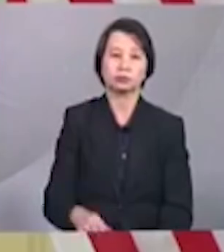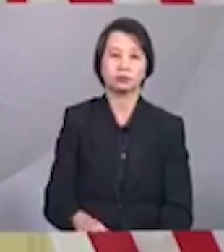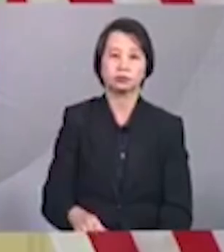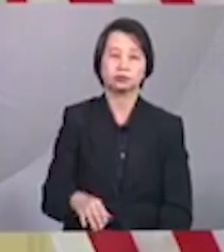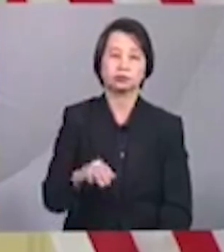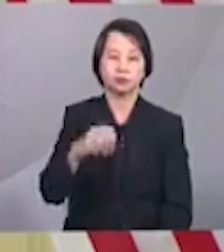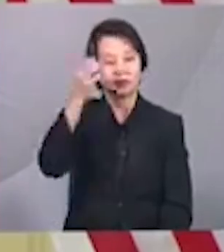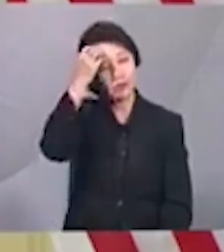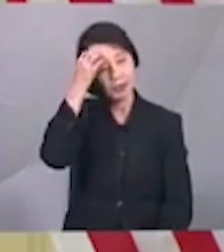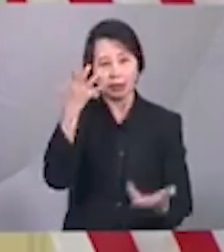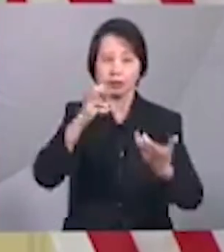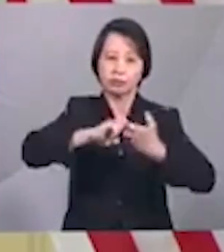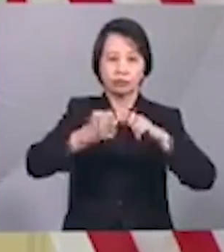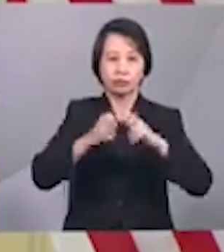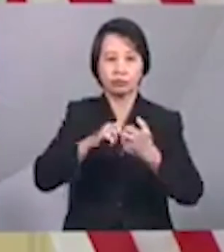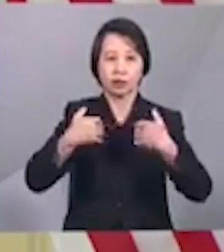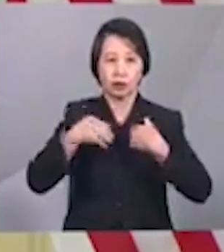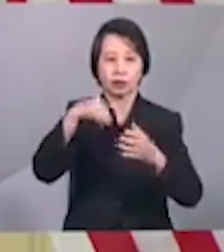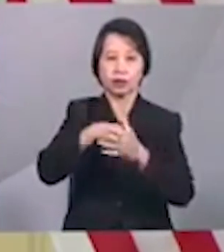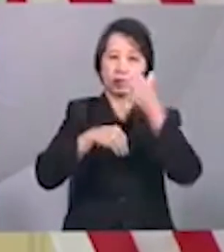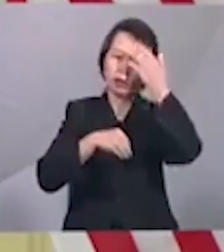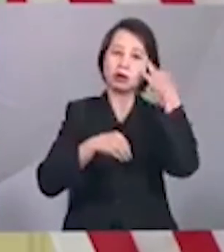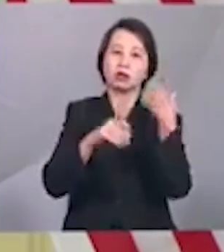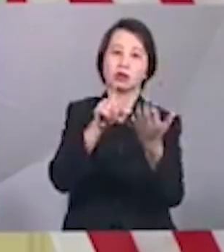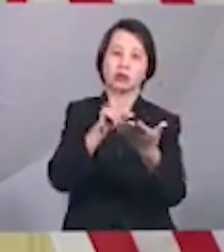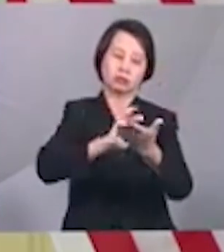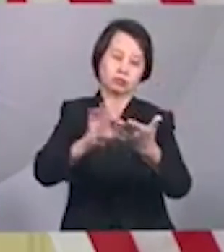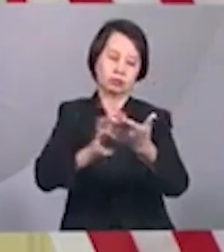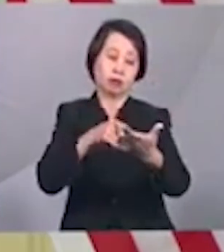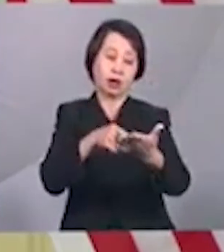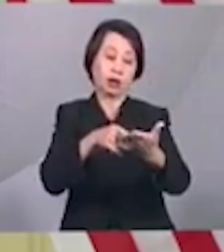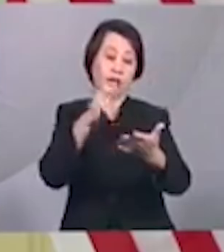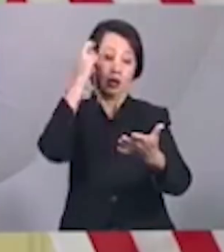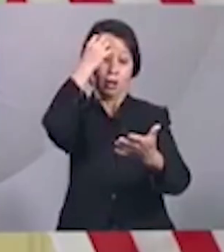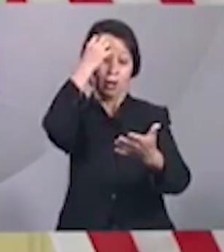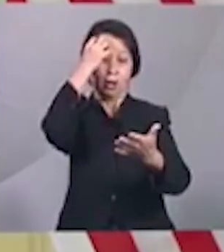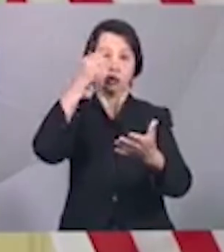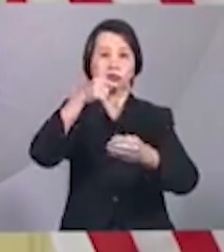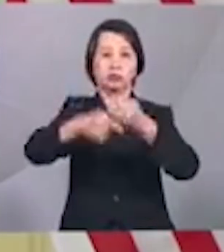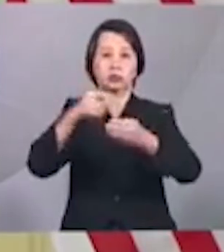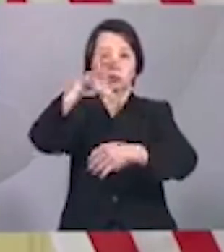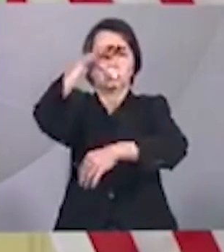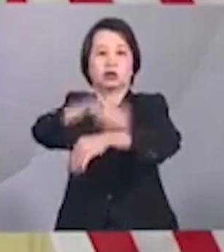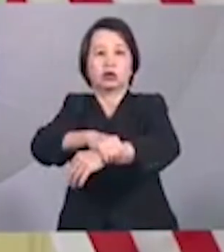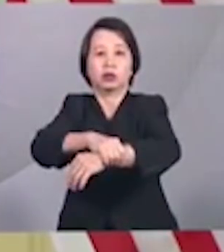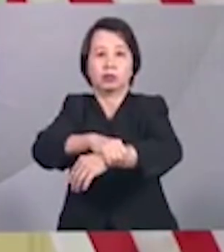isu yang berlegar di dalam media adalah mengenai tangkapan